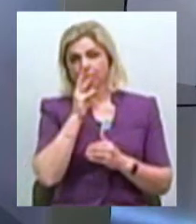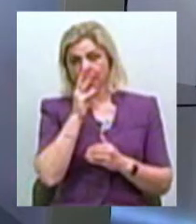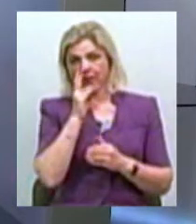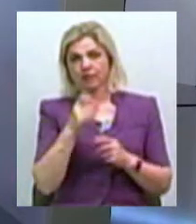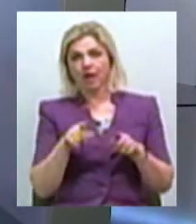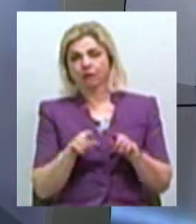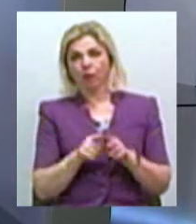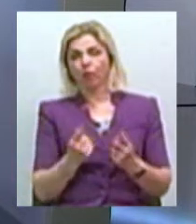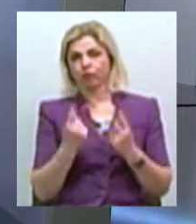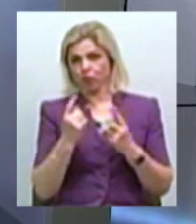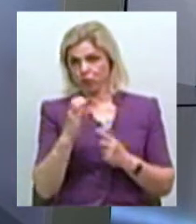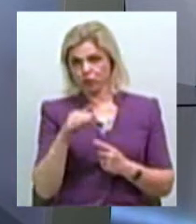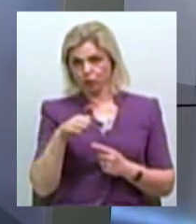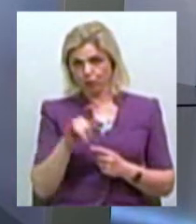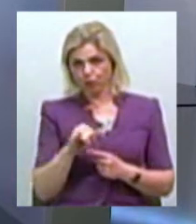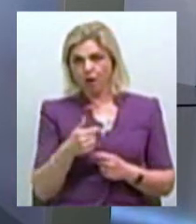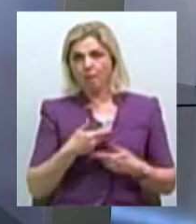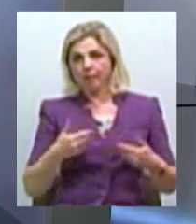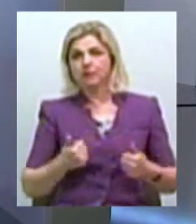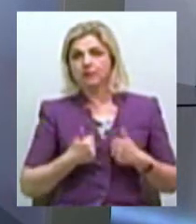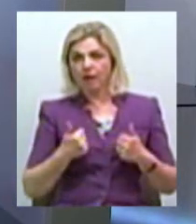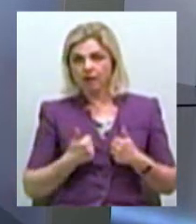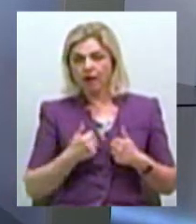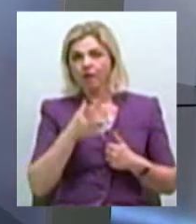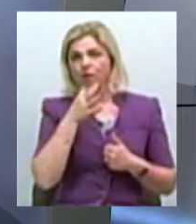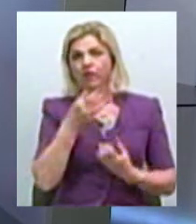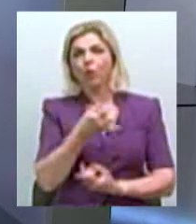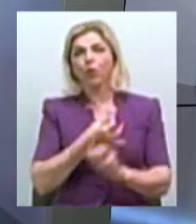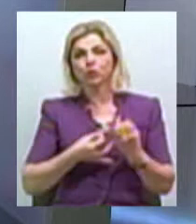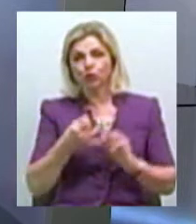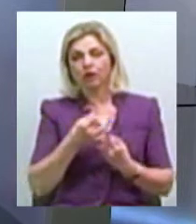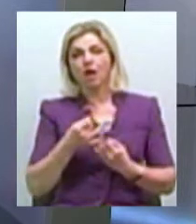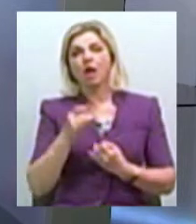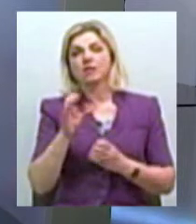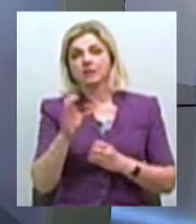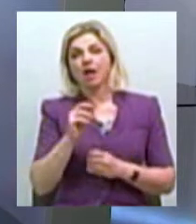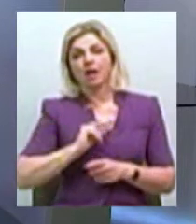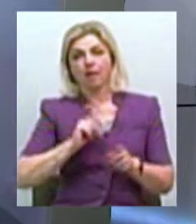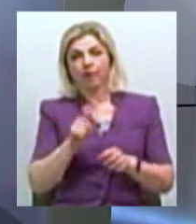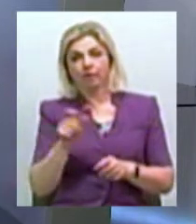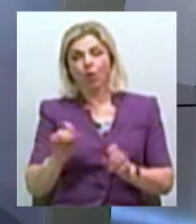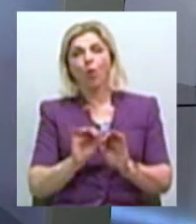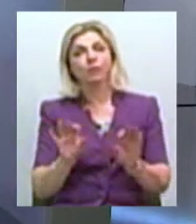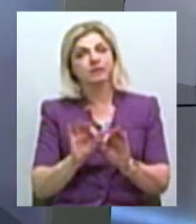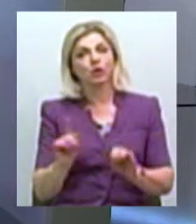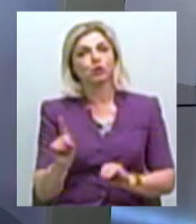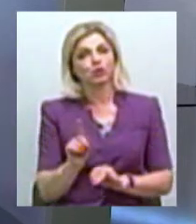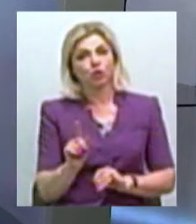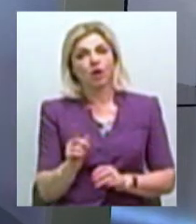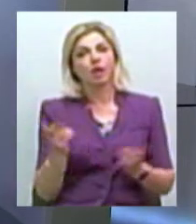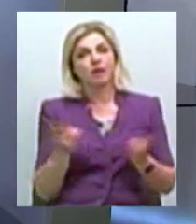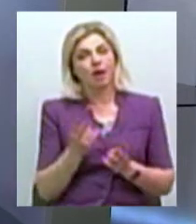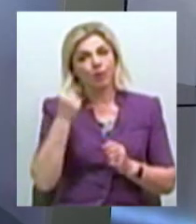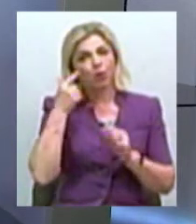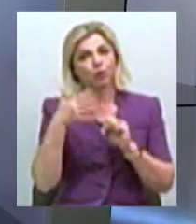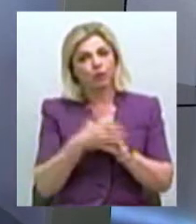таку значну суму. Ми намагалися в ході консультування найманих працівників пояснити, що треба